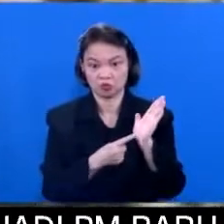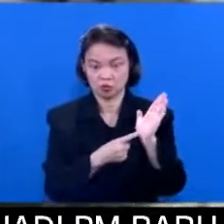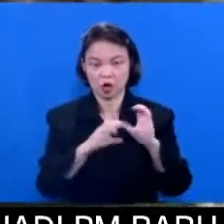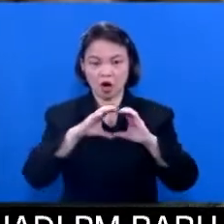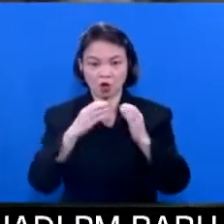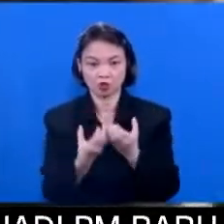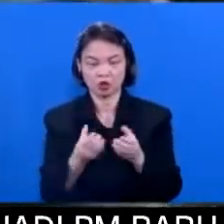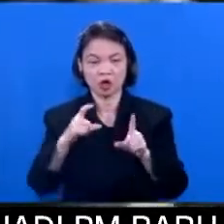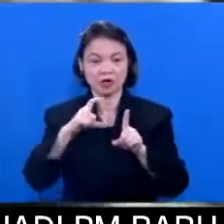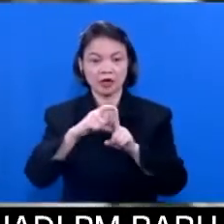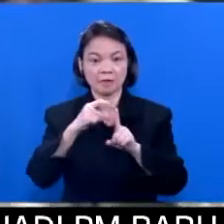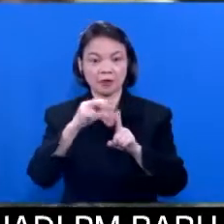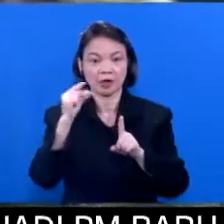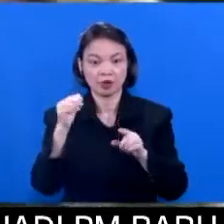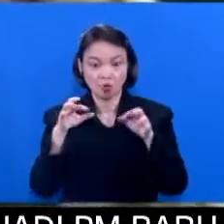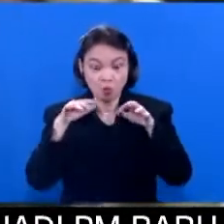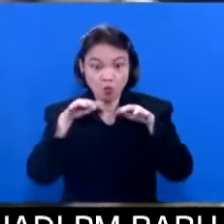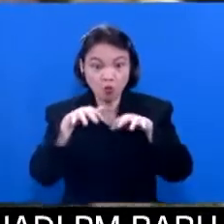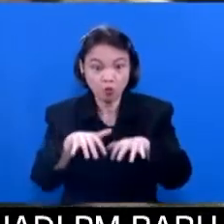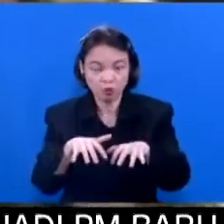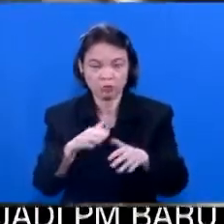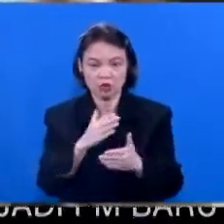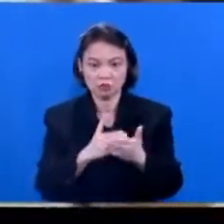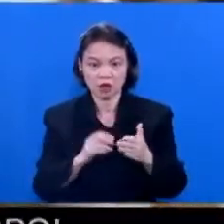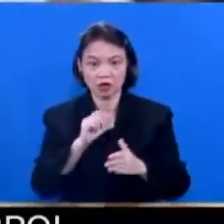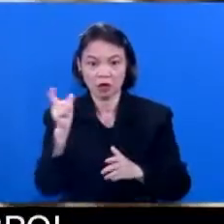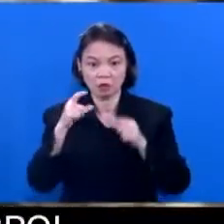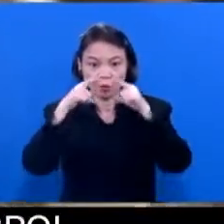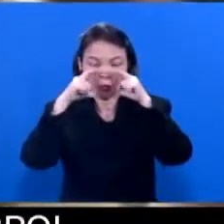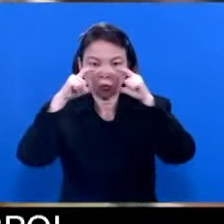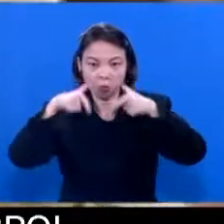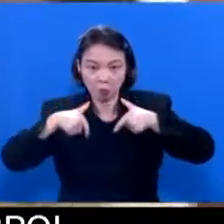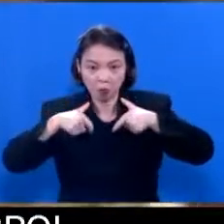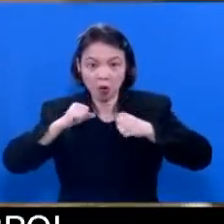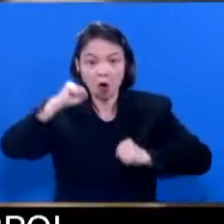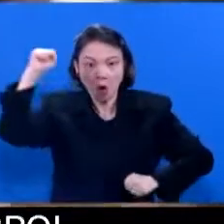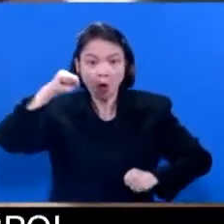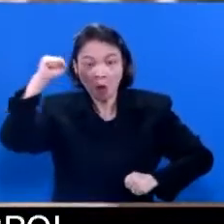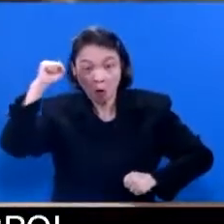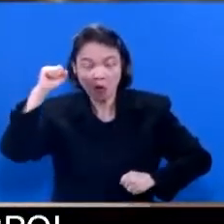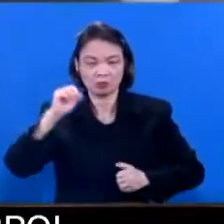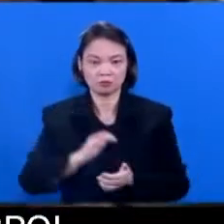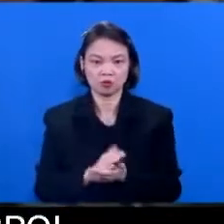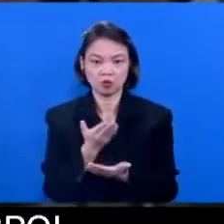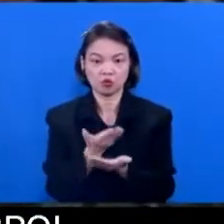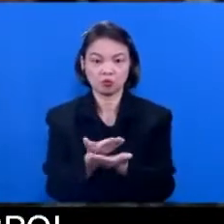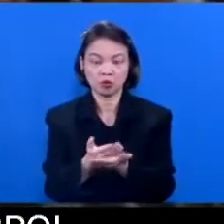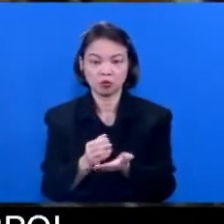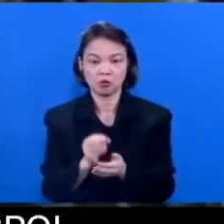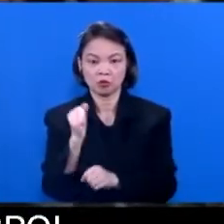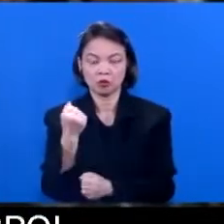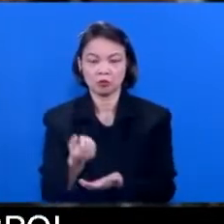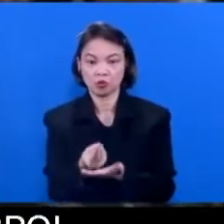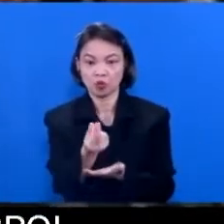anggota DPRD berkerumun dan sebagian lainnya menurunkan masker serta berteriak. Mereka menuntut uang surat perintah